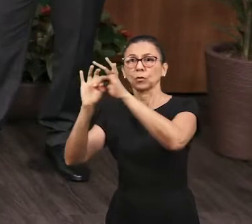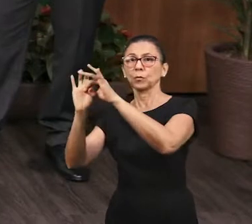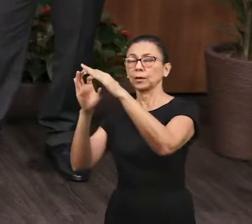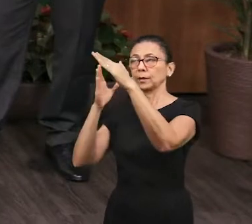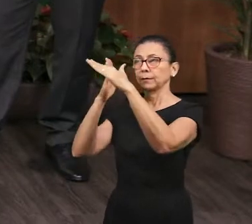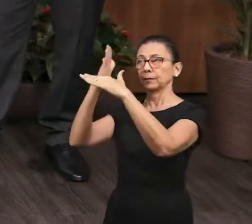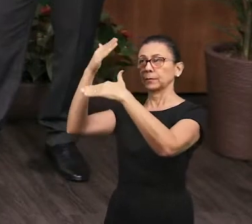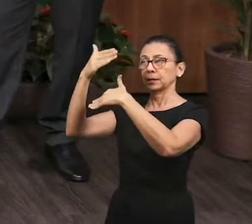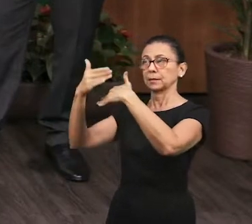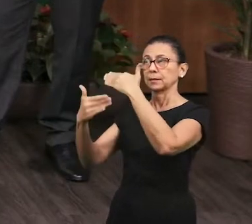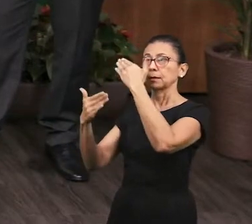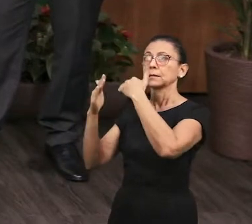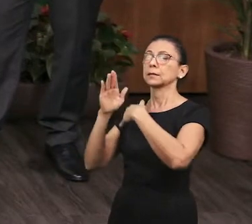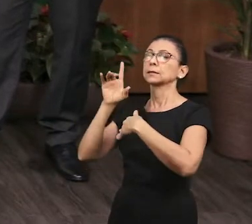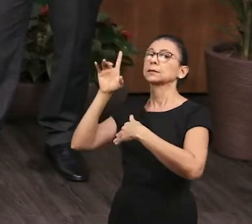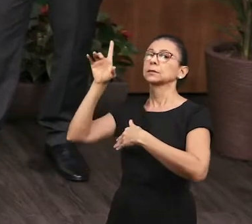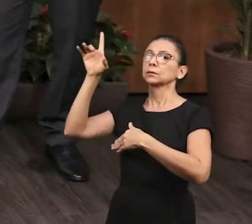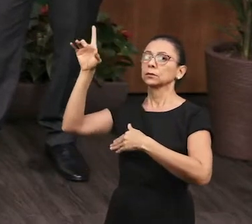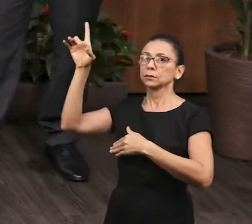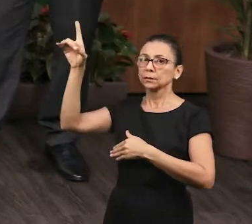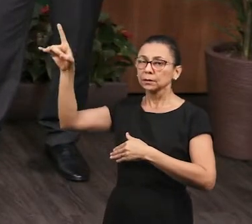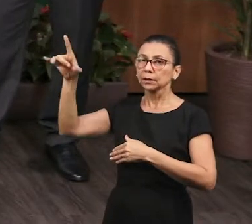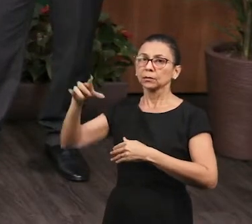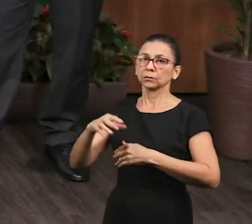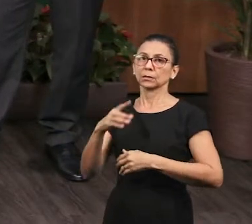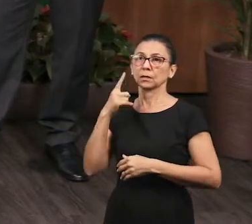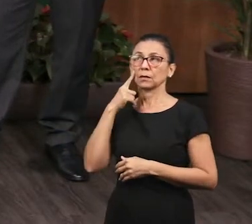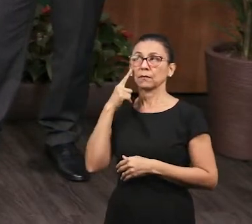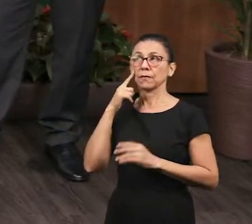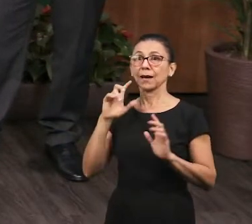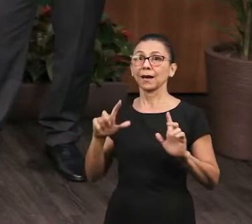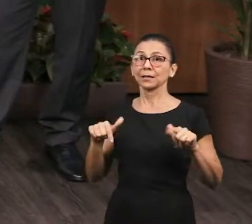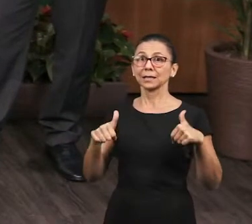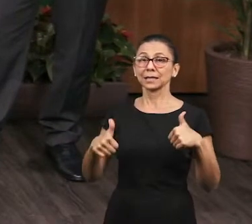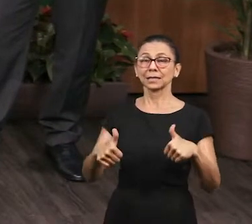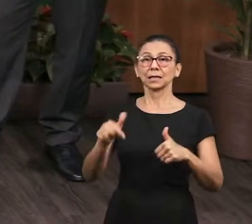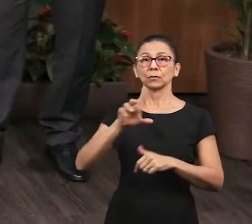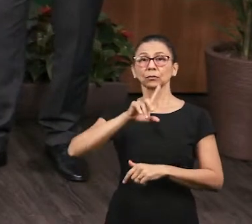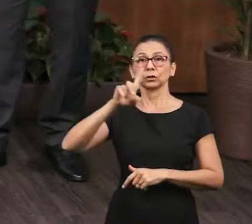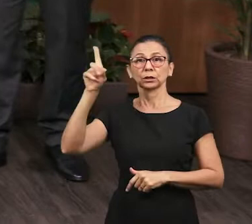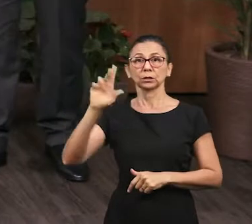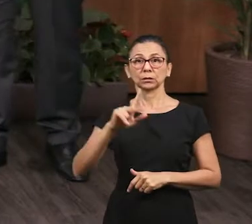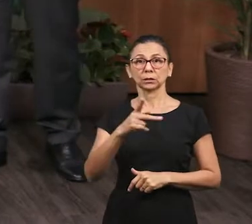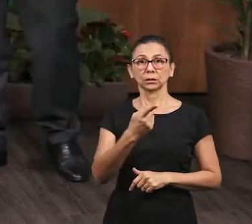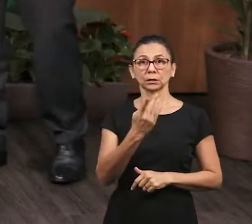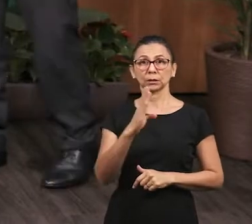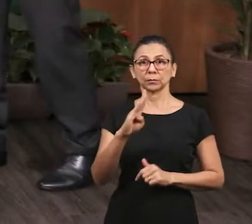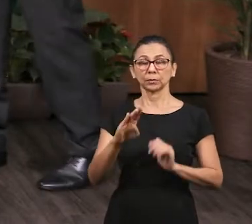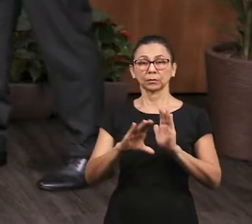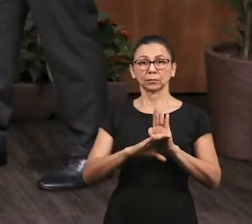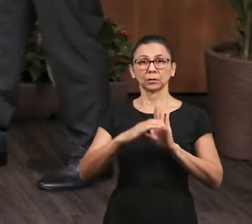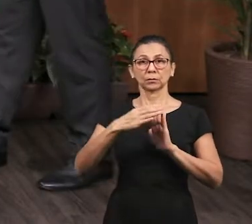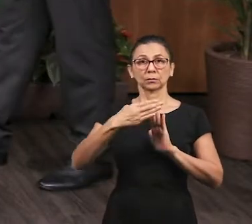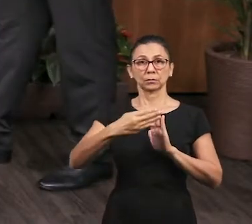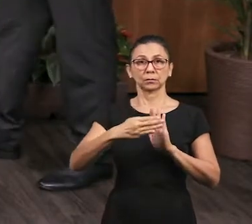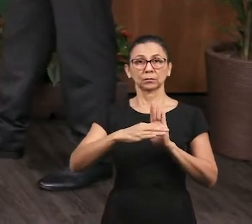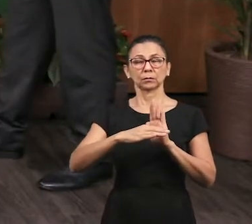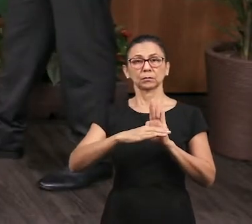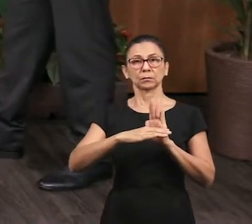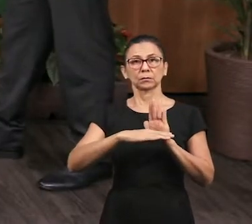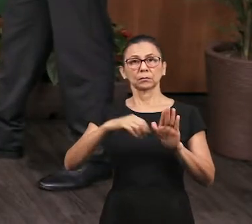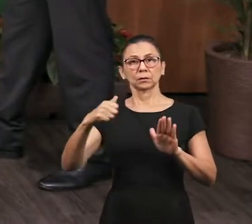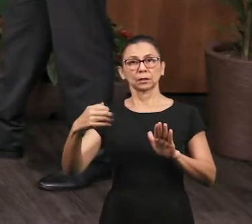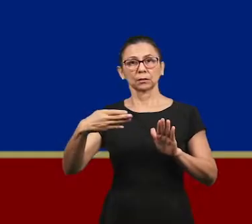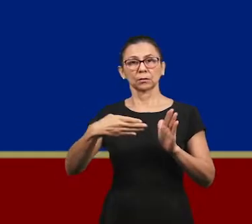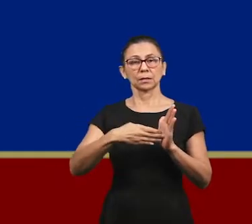больше... Не только первосвященник теперь входит, как мы можем увидеть в книге